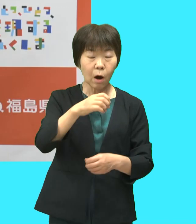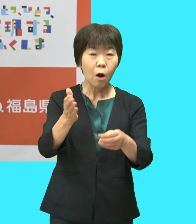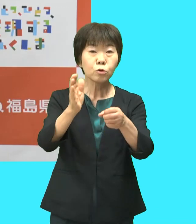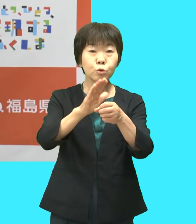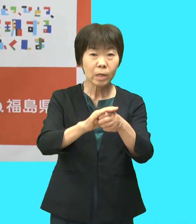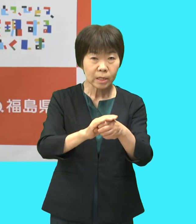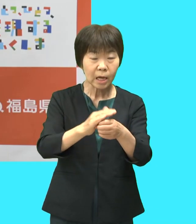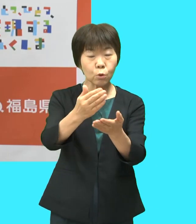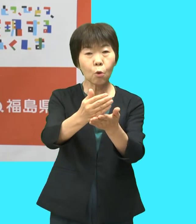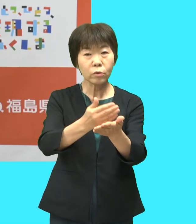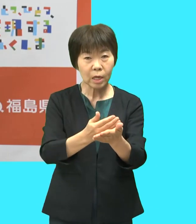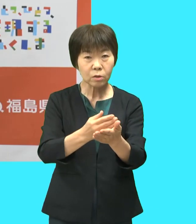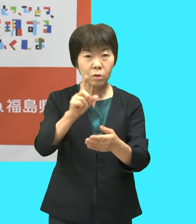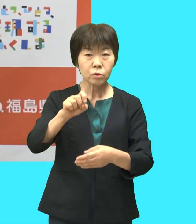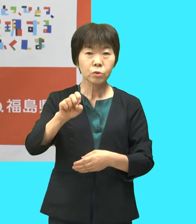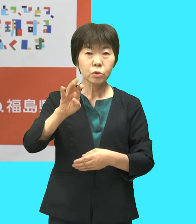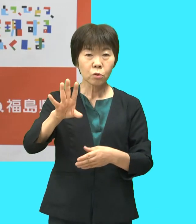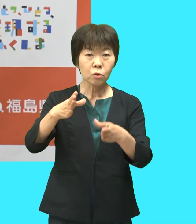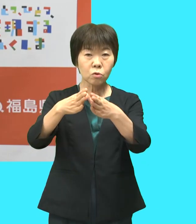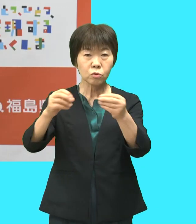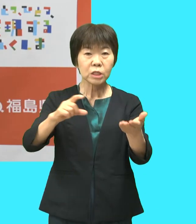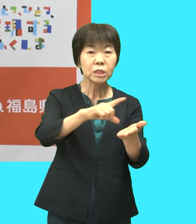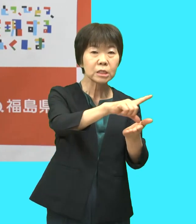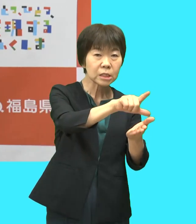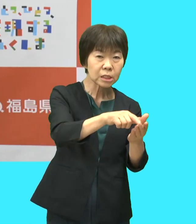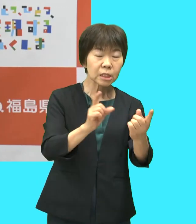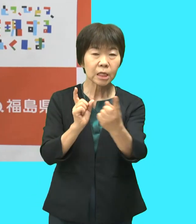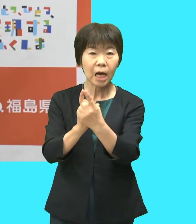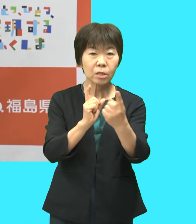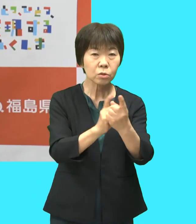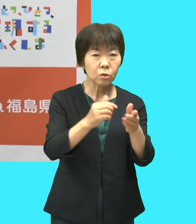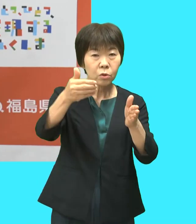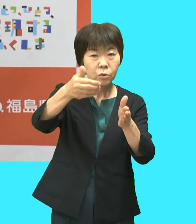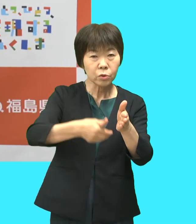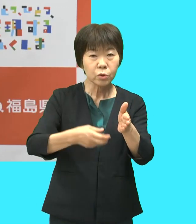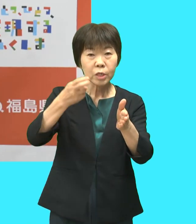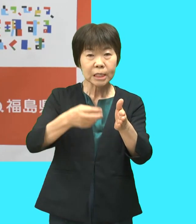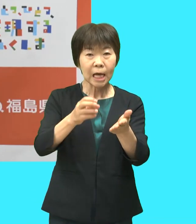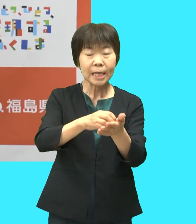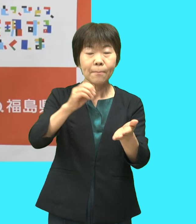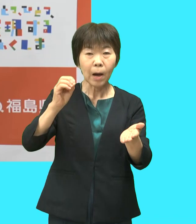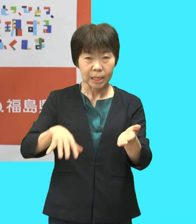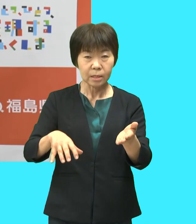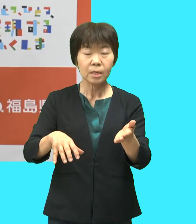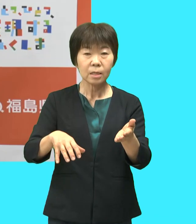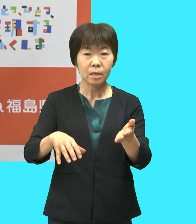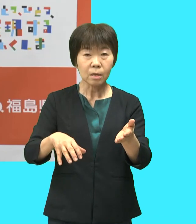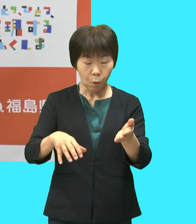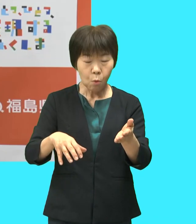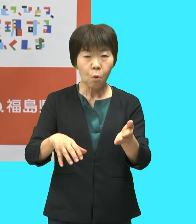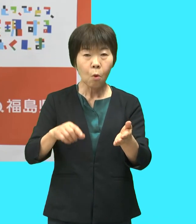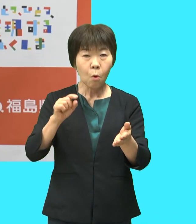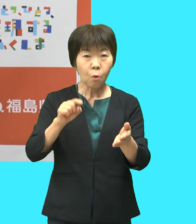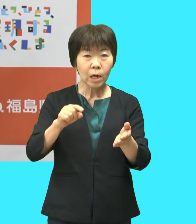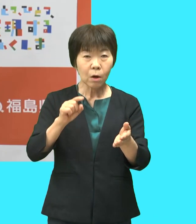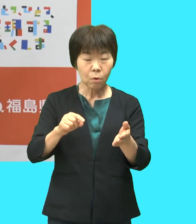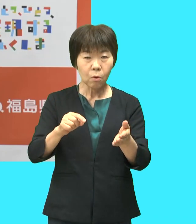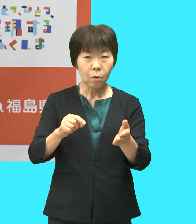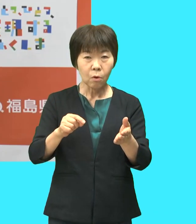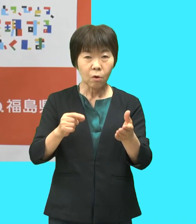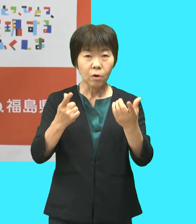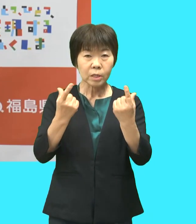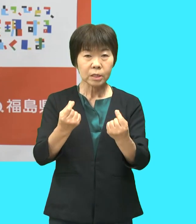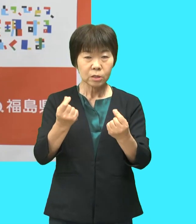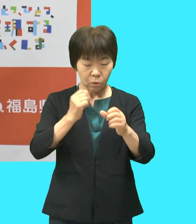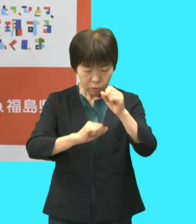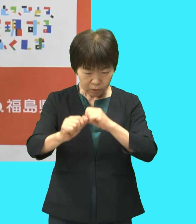っている14の国地域等に対する輸入規制撤廃、これをまた総理のリーダーシップの下でしっかり